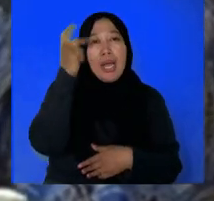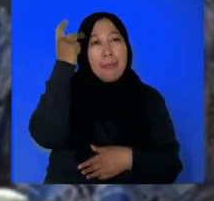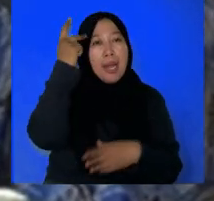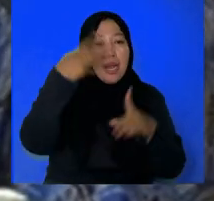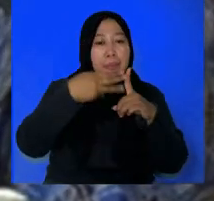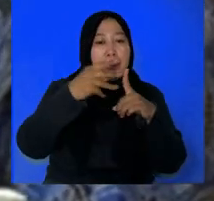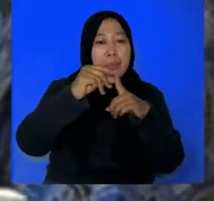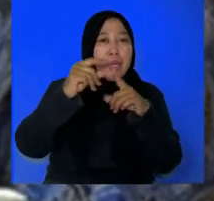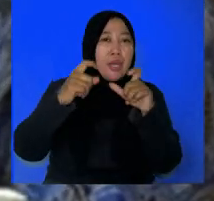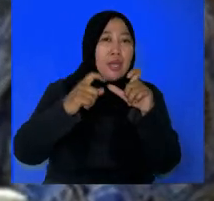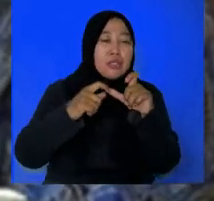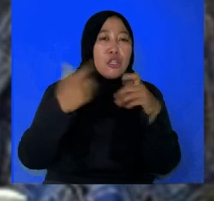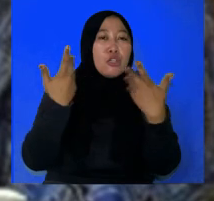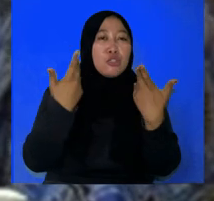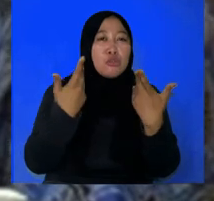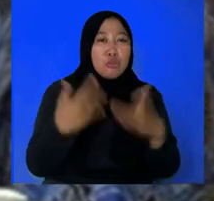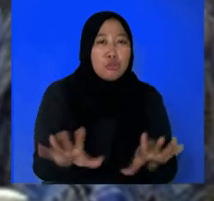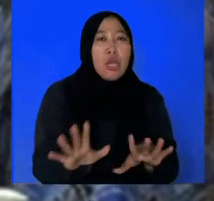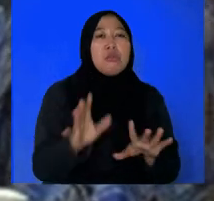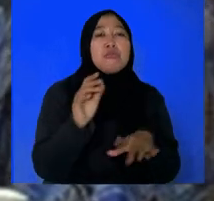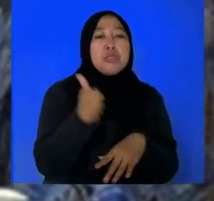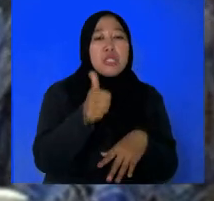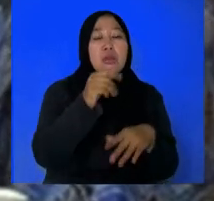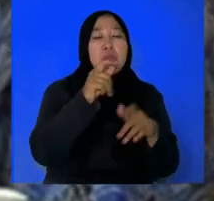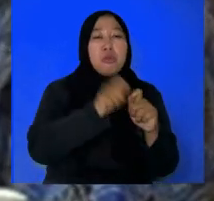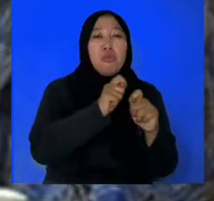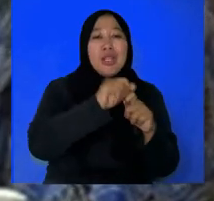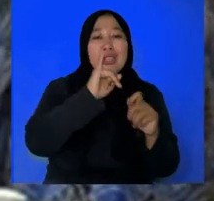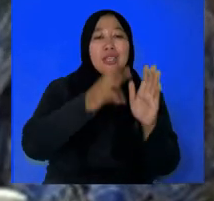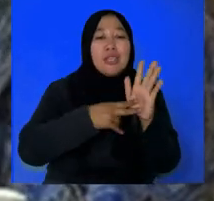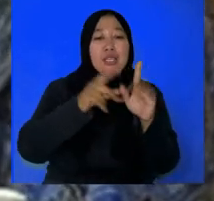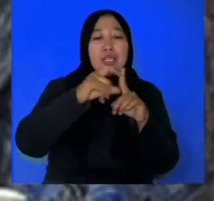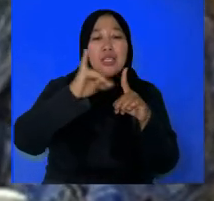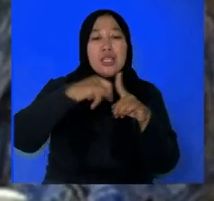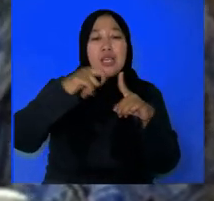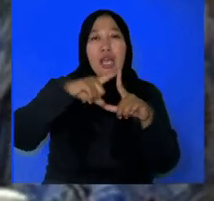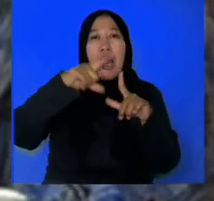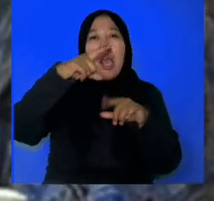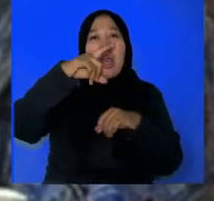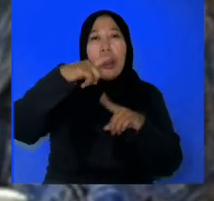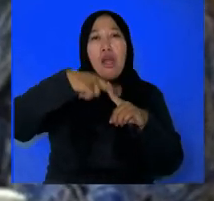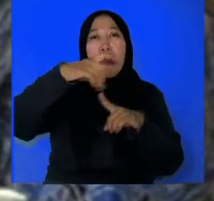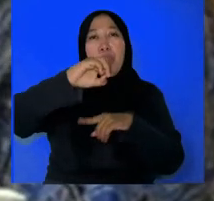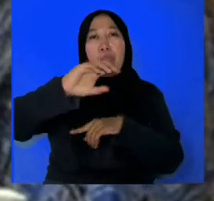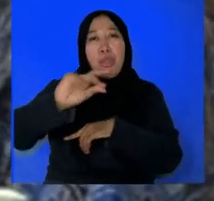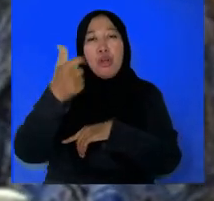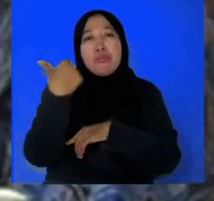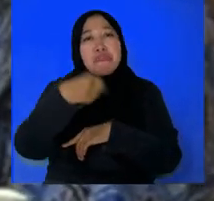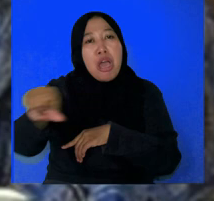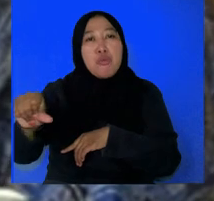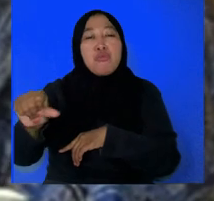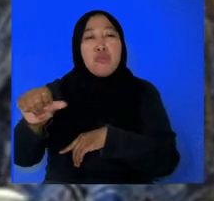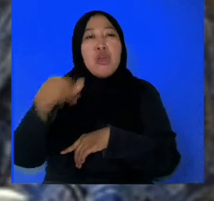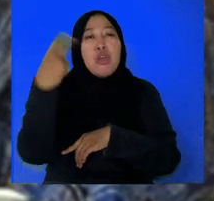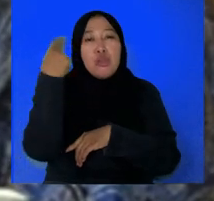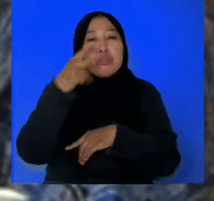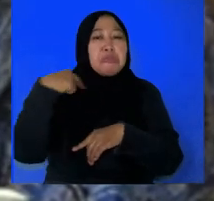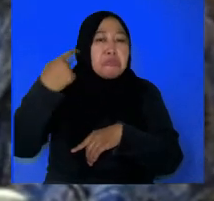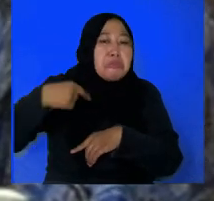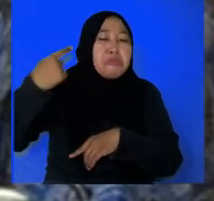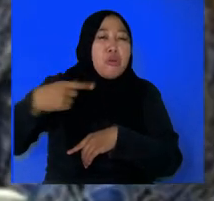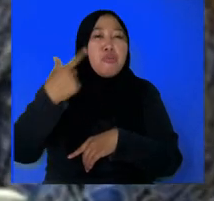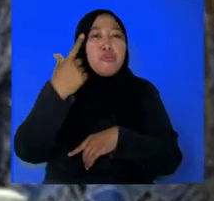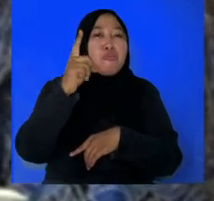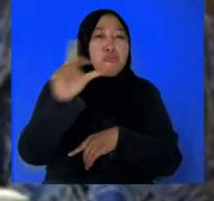Kepala BPS yang telah menyajikan tadi indikator statistik secara up to date yang dilaksanakan setiap bulannya